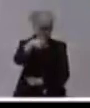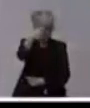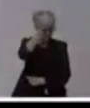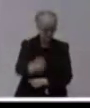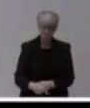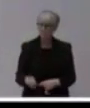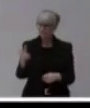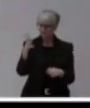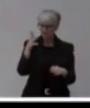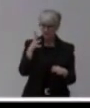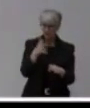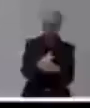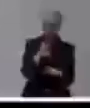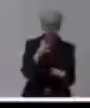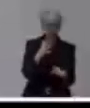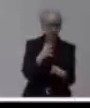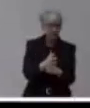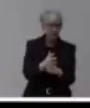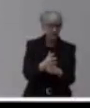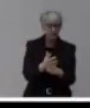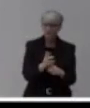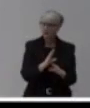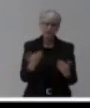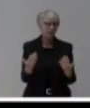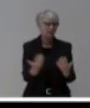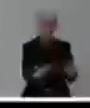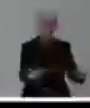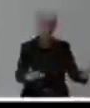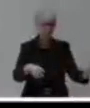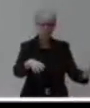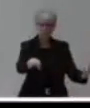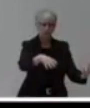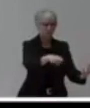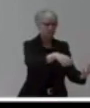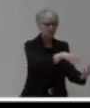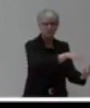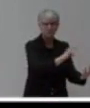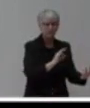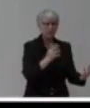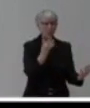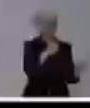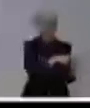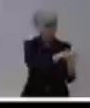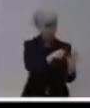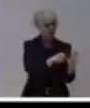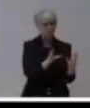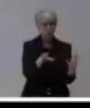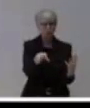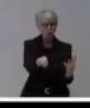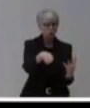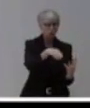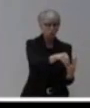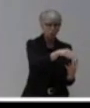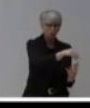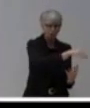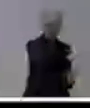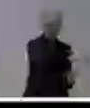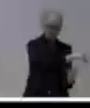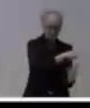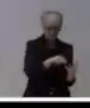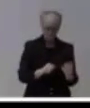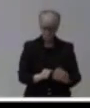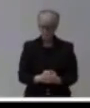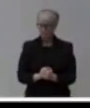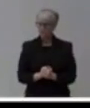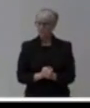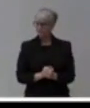Tutti gli interventi li sviluppiamo in tutti i territori, come dicevo prima, sempre i territori dei 4 consultori. Gruppo